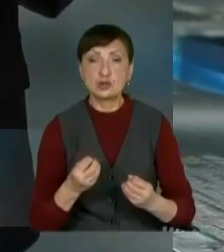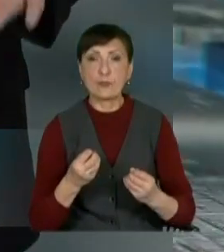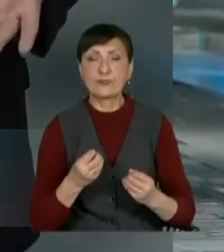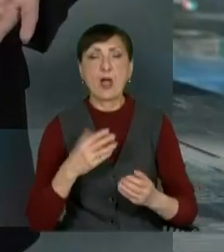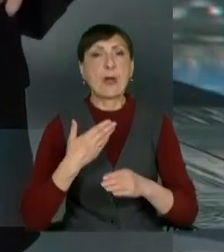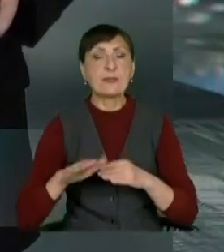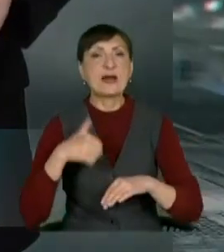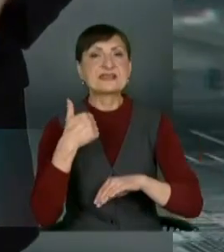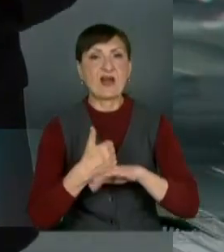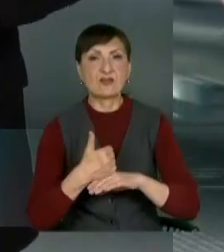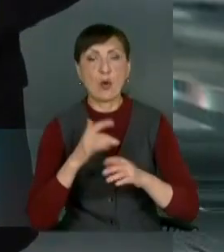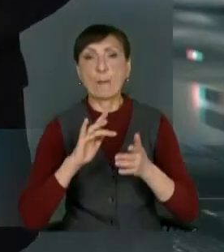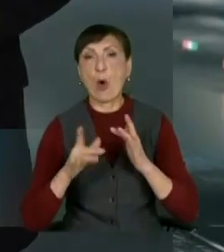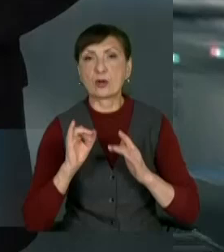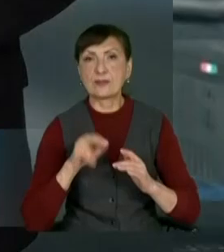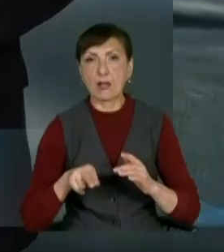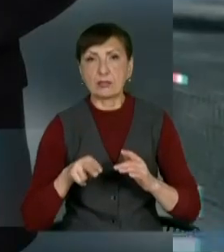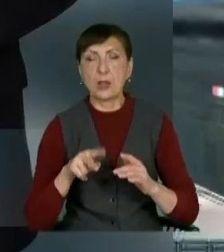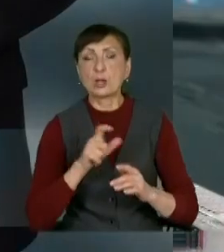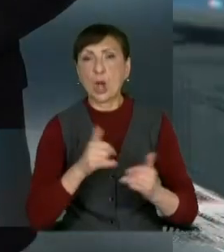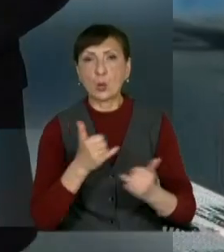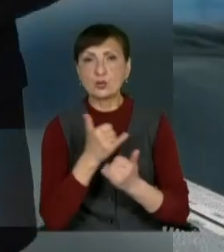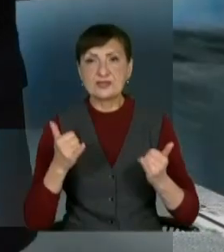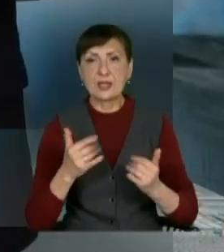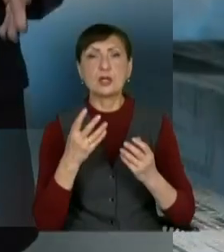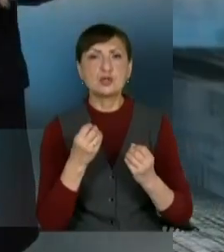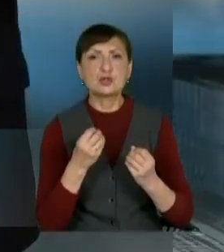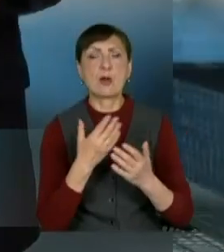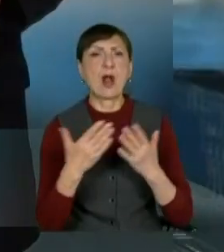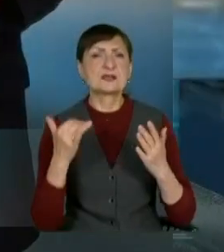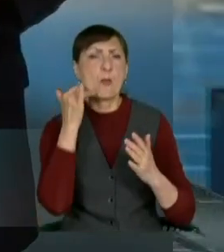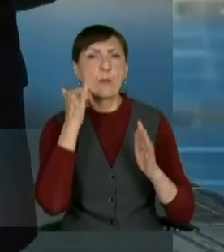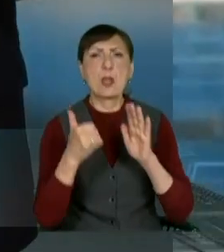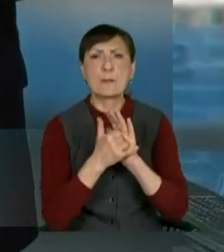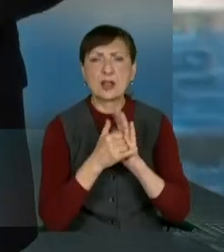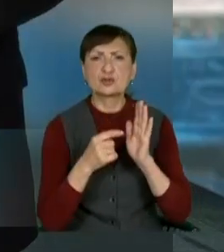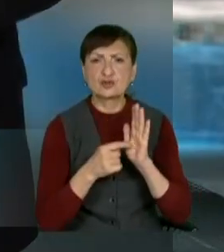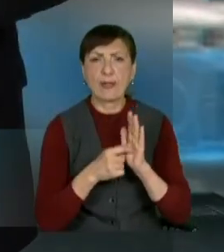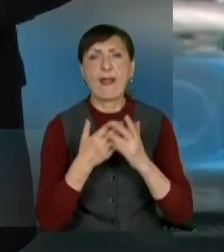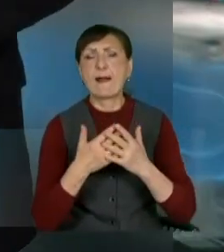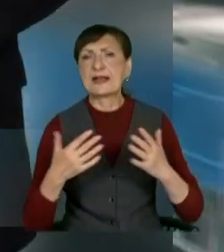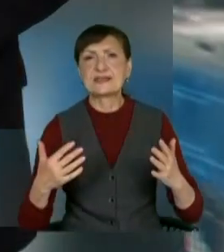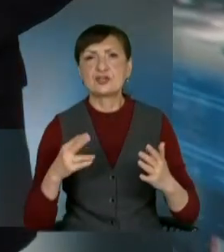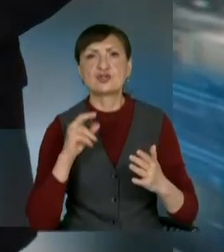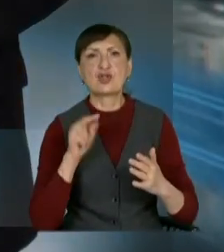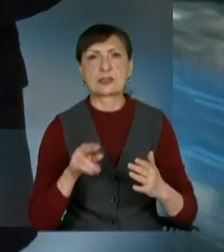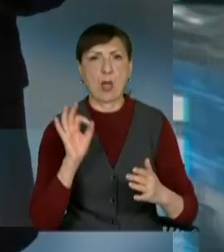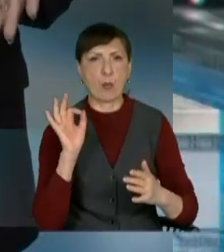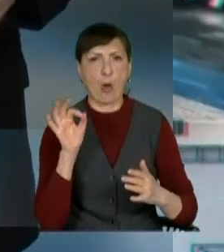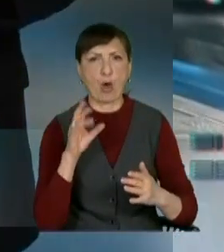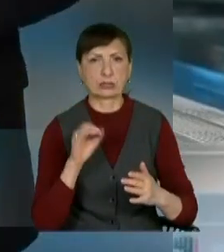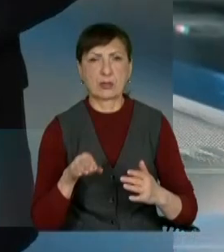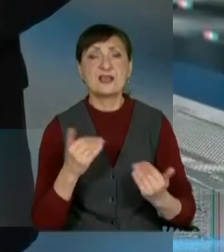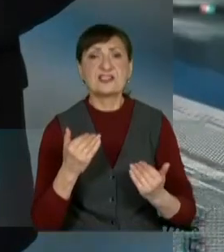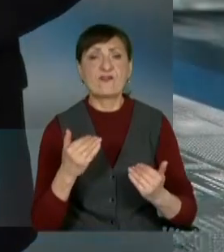того, помимо основного портала, для удобства граждан разработаны мобильное приложение и различные чат-боты.